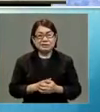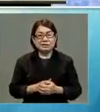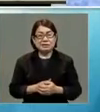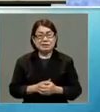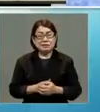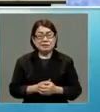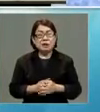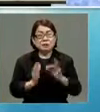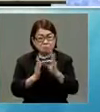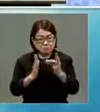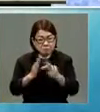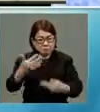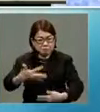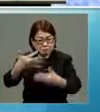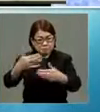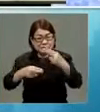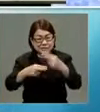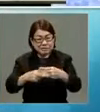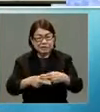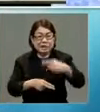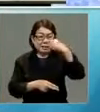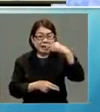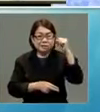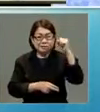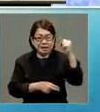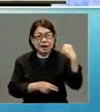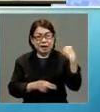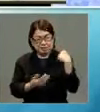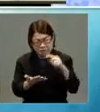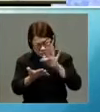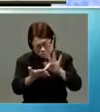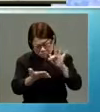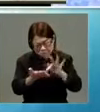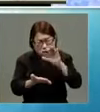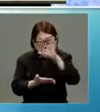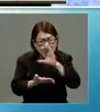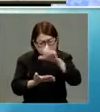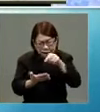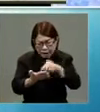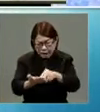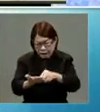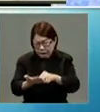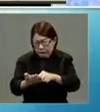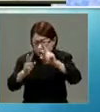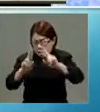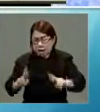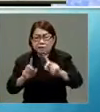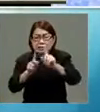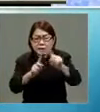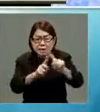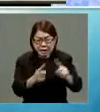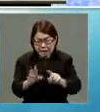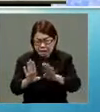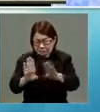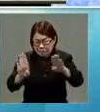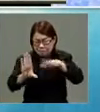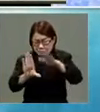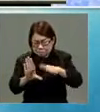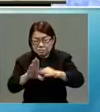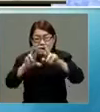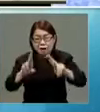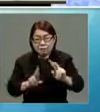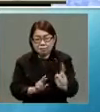มไทยชนะนะครับในนี้จะมีค้นหาร้านค้ามีลงทะเบียนร้านค้าใหม่มีการจัดการข้อมูลร้านค้าจิ้มเข้าไปวันนี้ผม